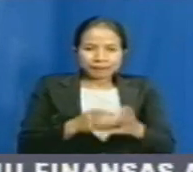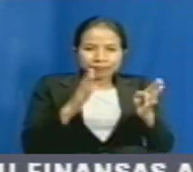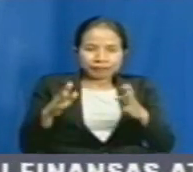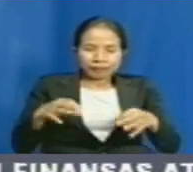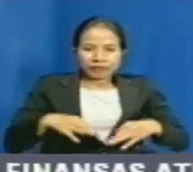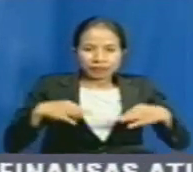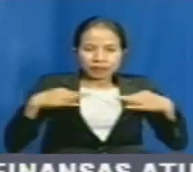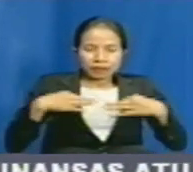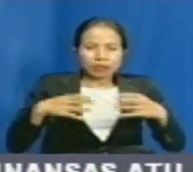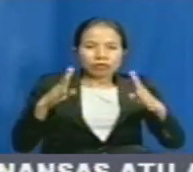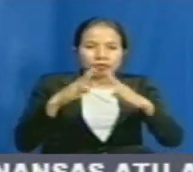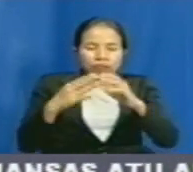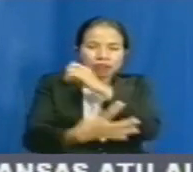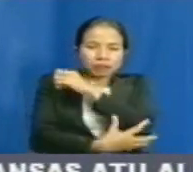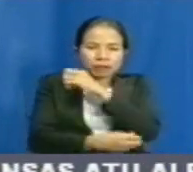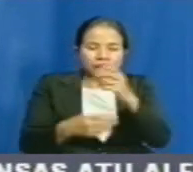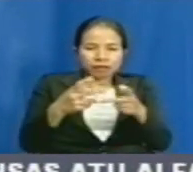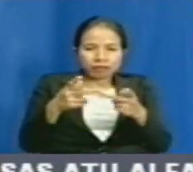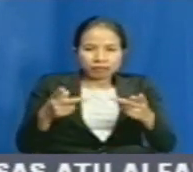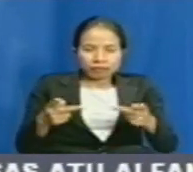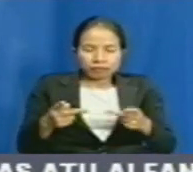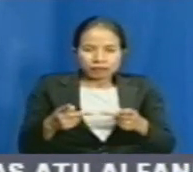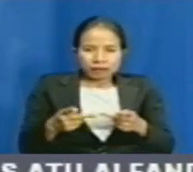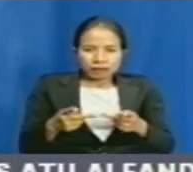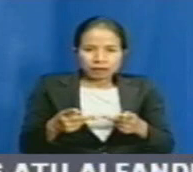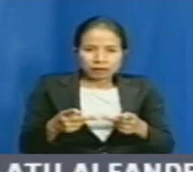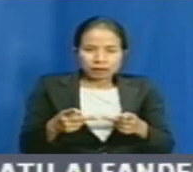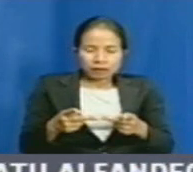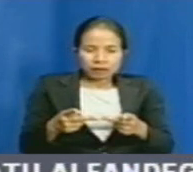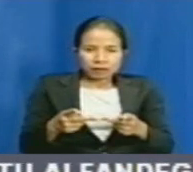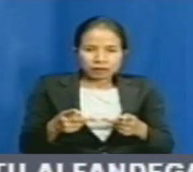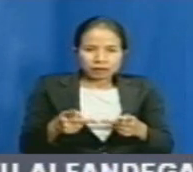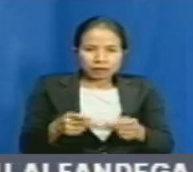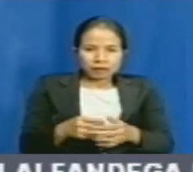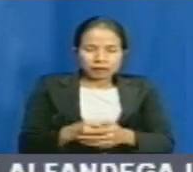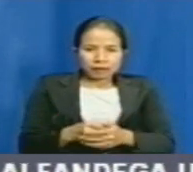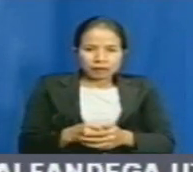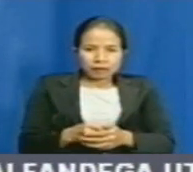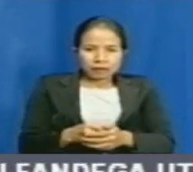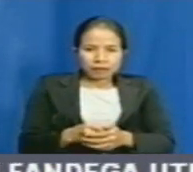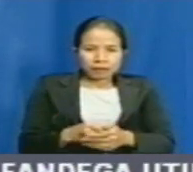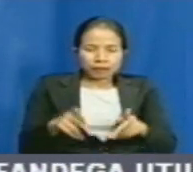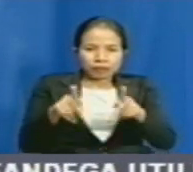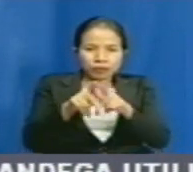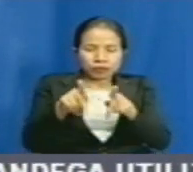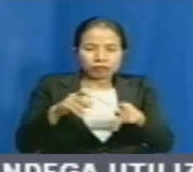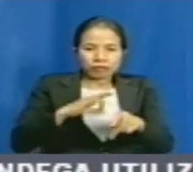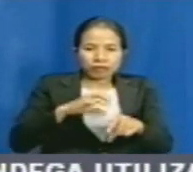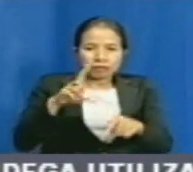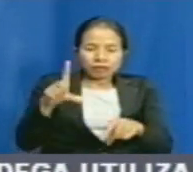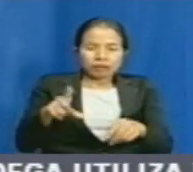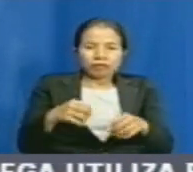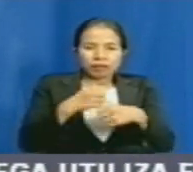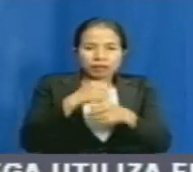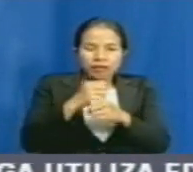Progreso fisiko umak bit like ia bayru fahileki mau al dia dara matan suku fahineang postu fatu berliho